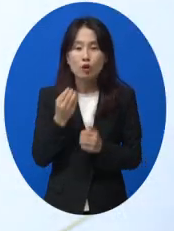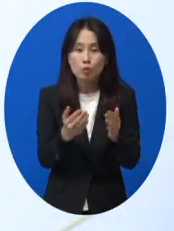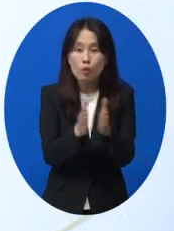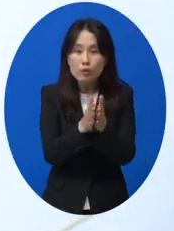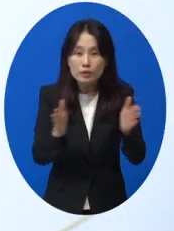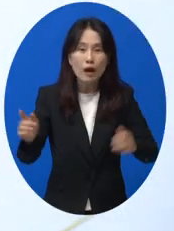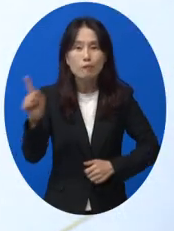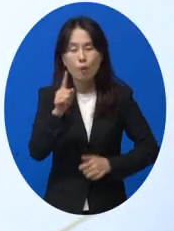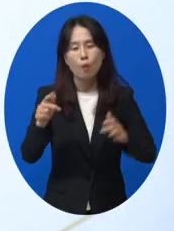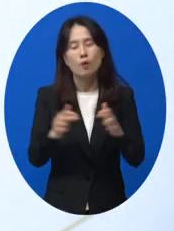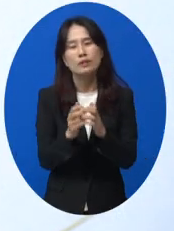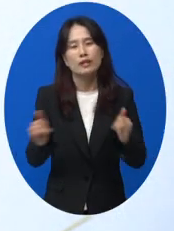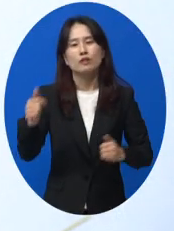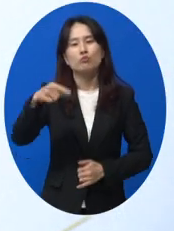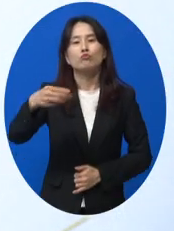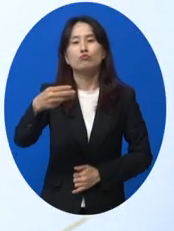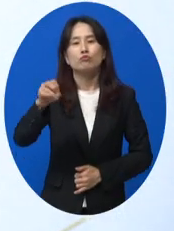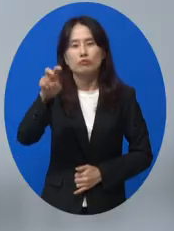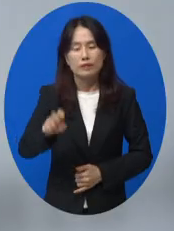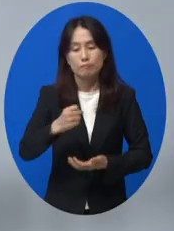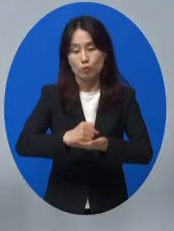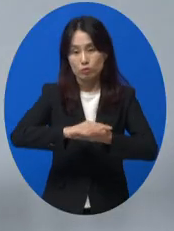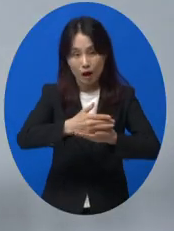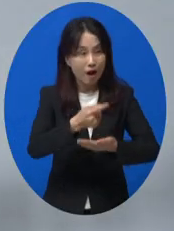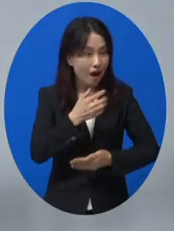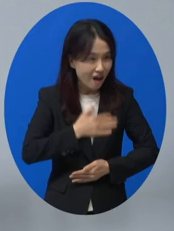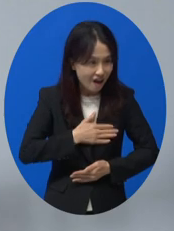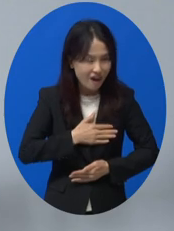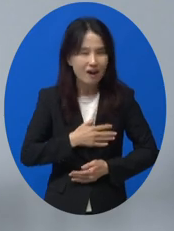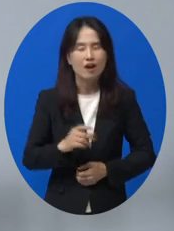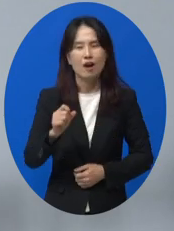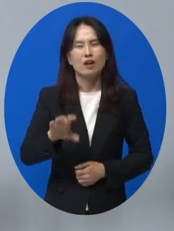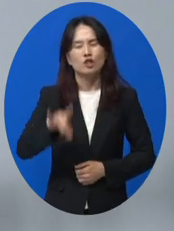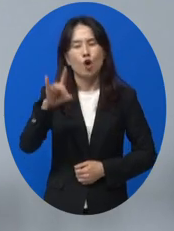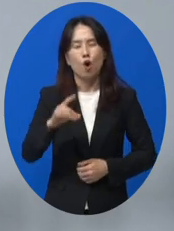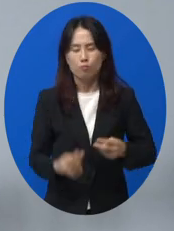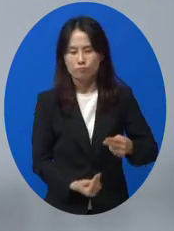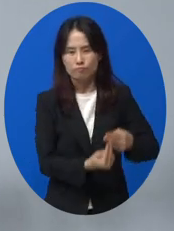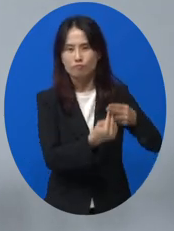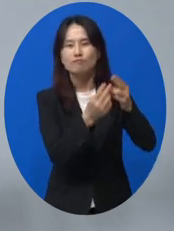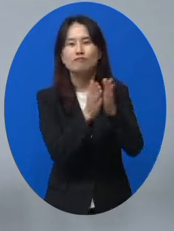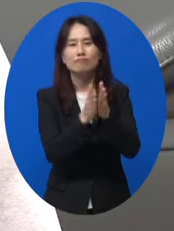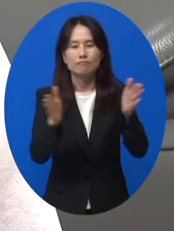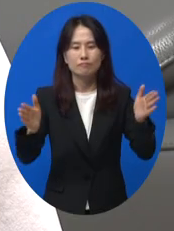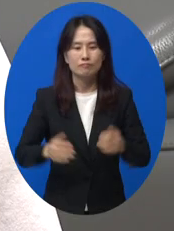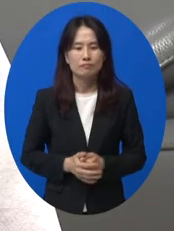시행하는 장애인 누림통장을 알게 됐고 월급으로 생애 첫 저축을 시작했습니다.